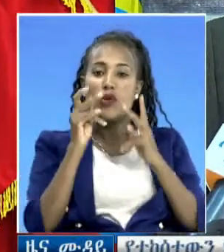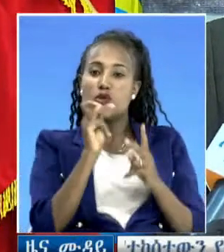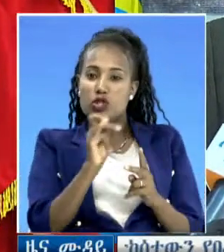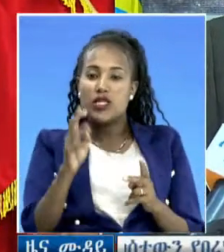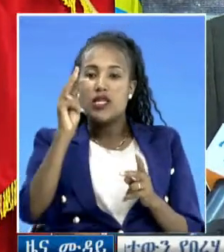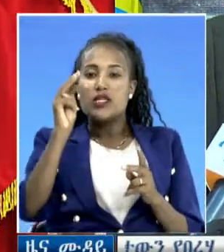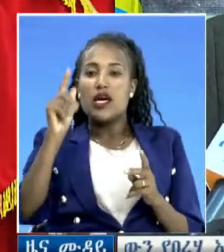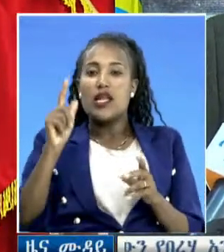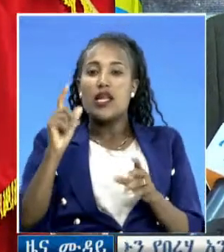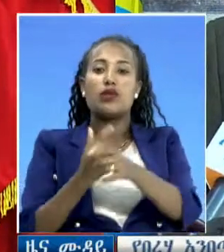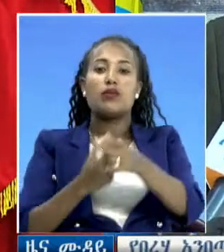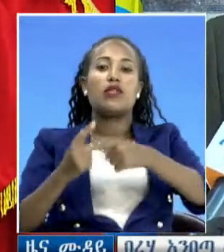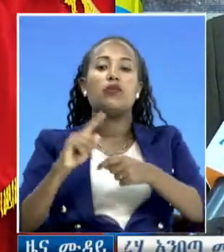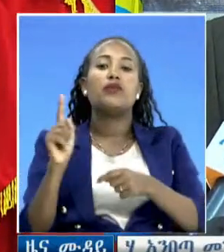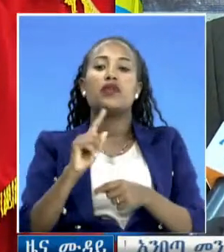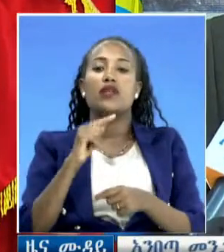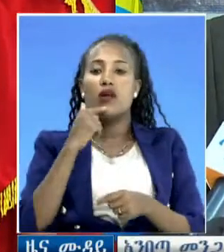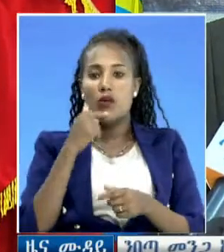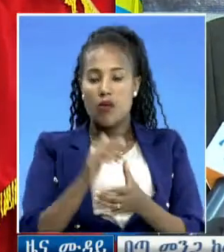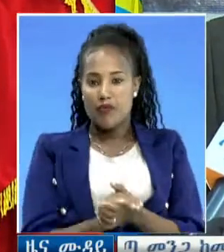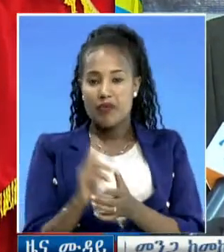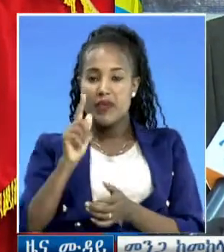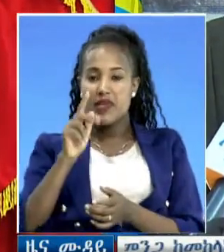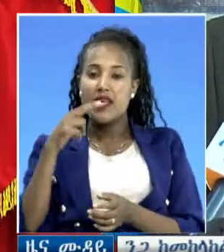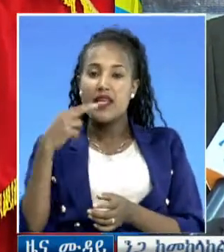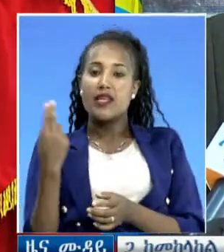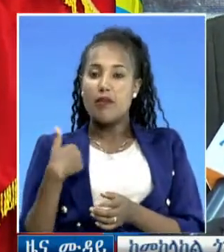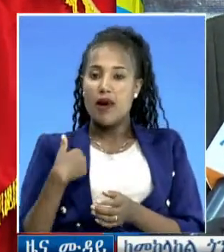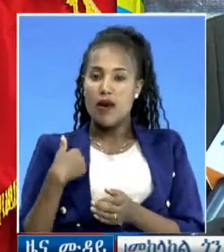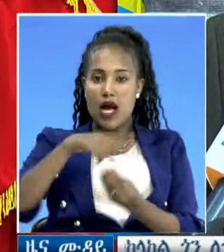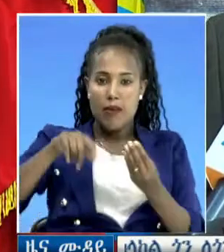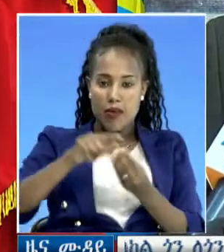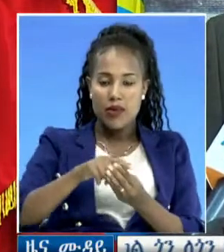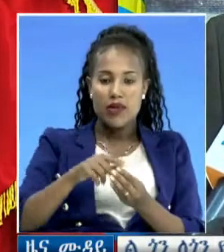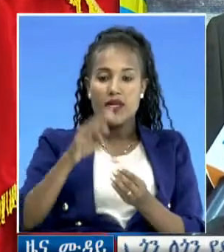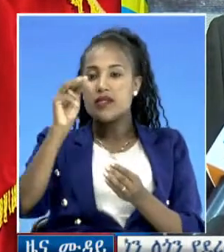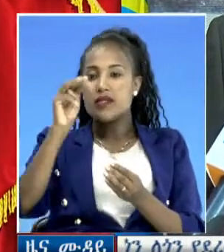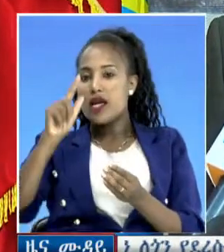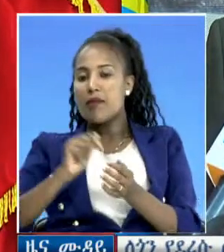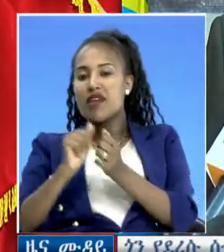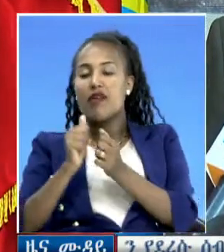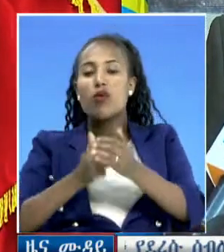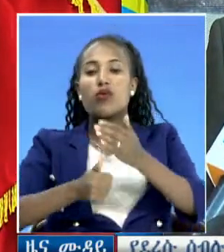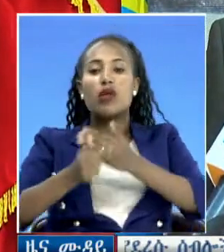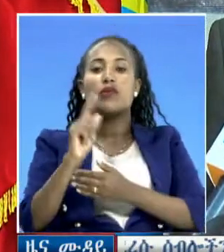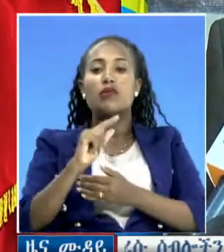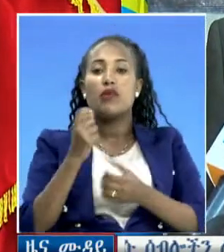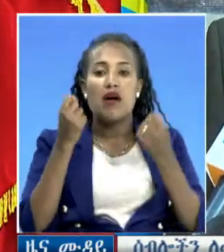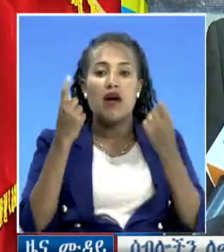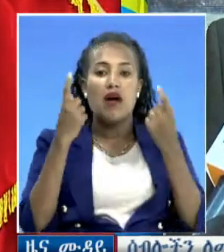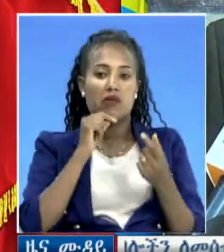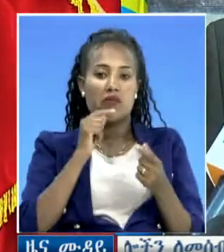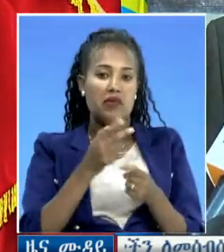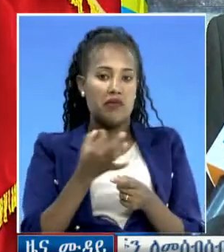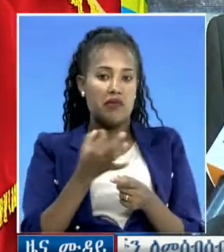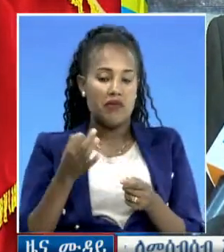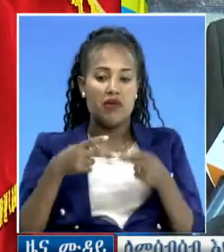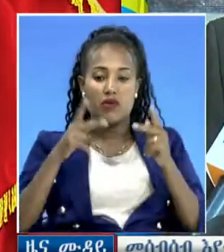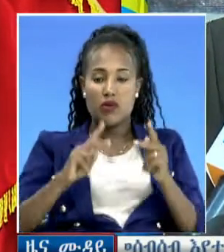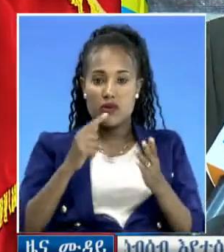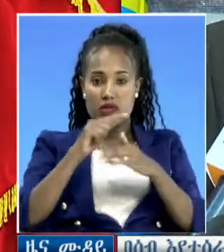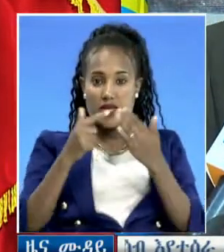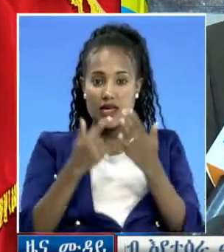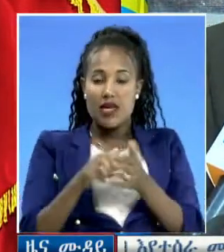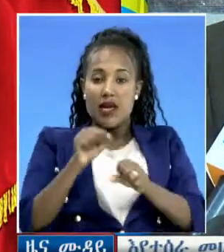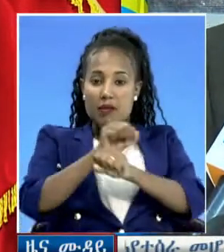ጣና ይዞት የመጣው ምንድን ነው? ጣና ምን ጥቅም አለው ለአካባቢው? ጣና ቢጠፋ ምንድን ነው ጉዳቱ የሚለው በደንብ አይገነዘቡትም አርሶ አደሮቹ አካባቢ። ስለዚህ